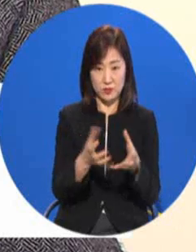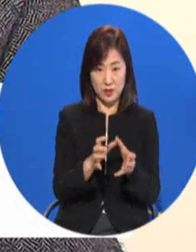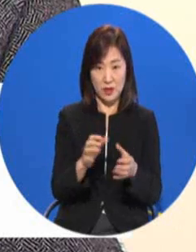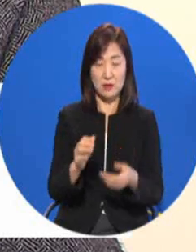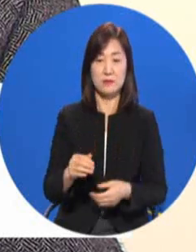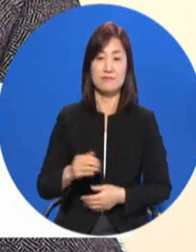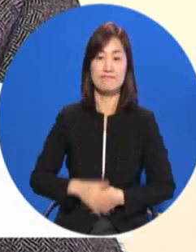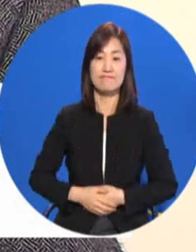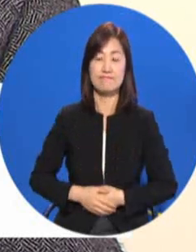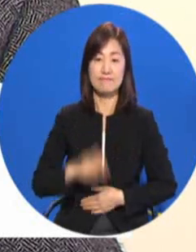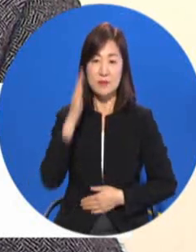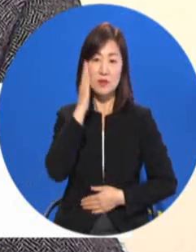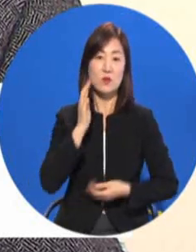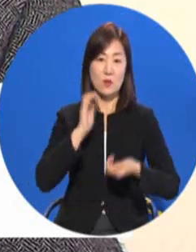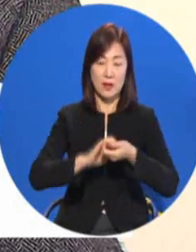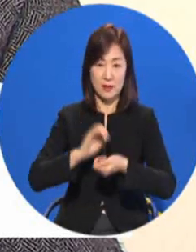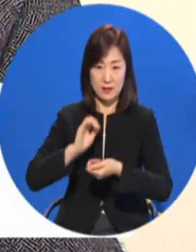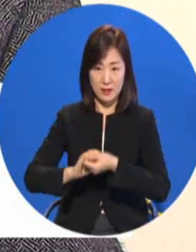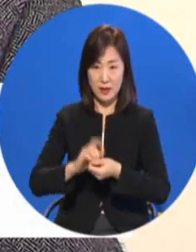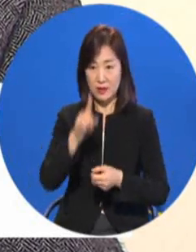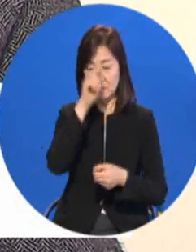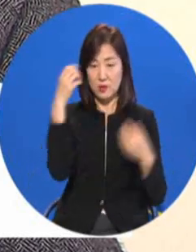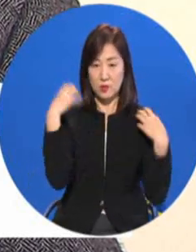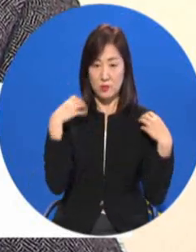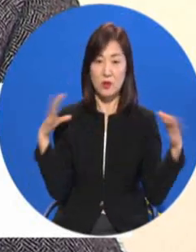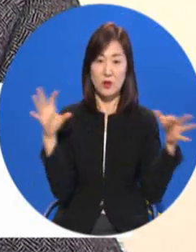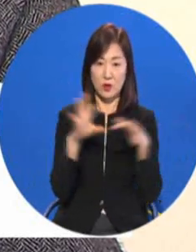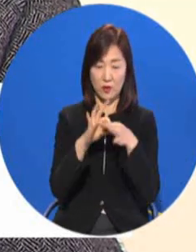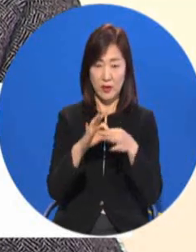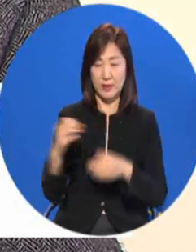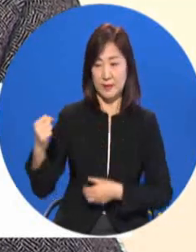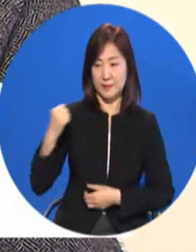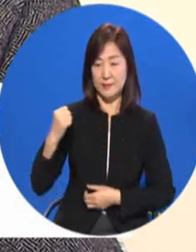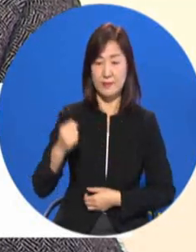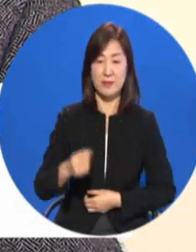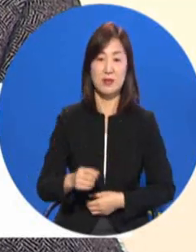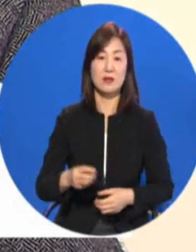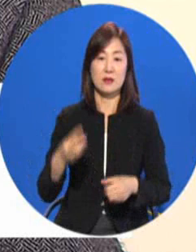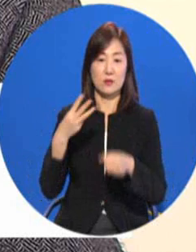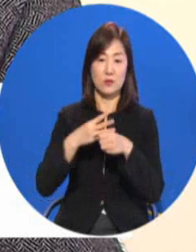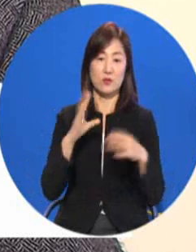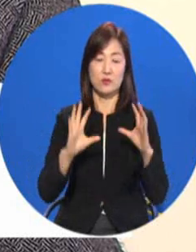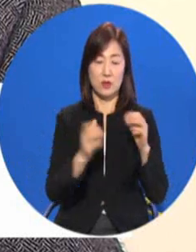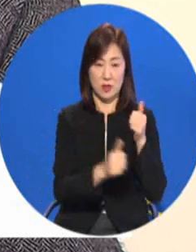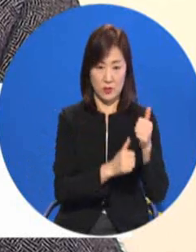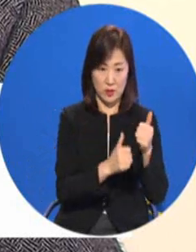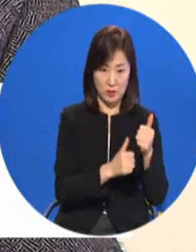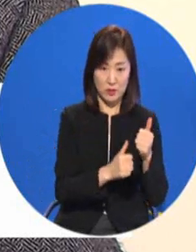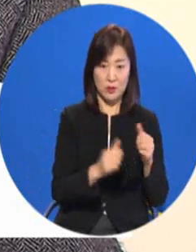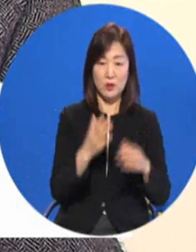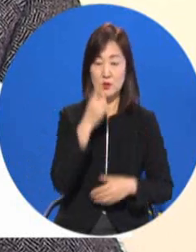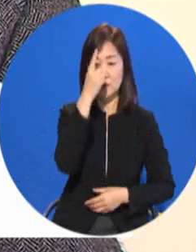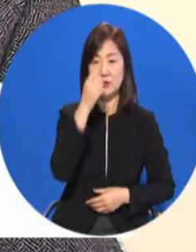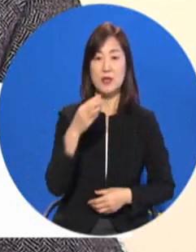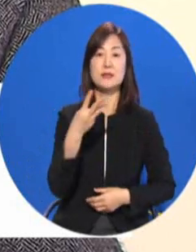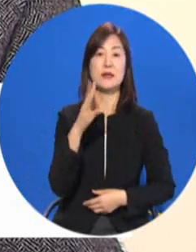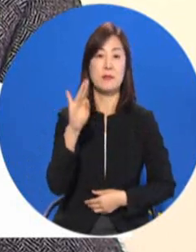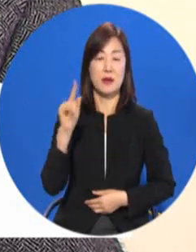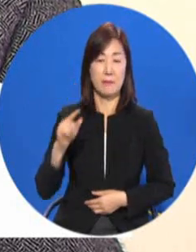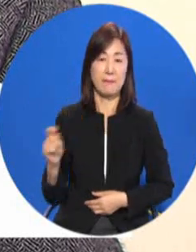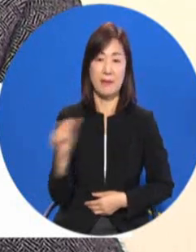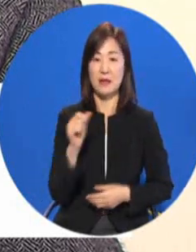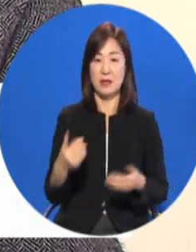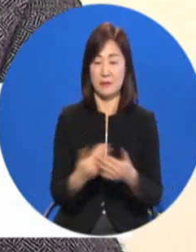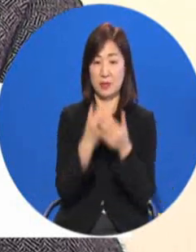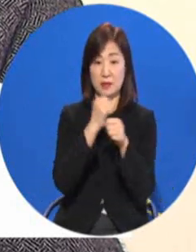정부 를 연결하는 힘있는 3선 국회의원으로 우리 순천을 3배 속으로 발전시키고 어 문재인